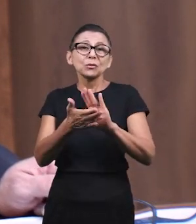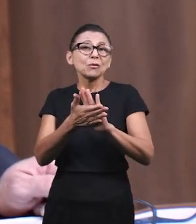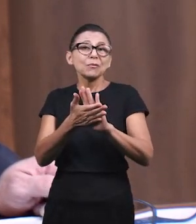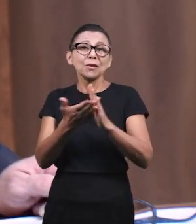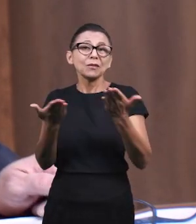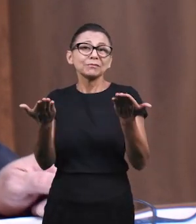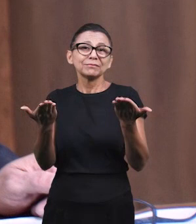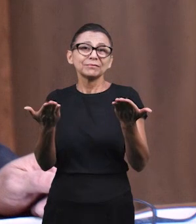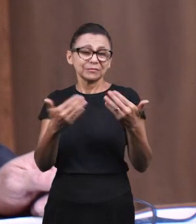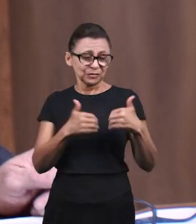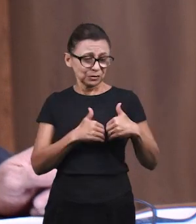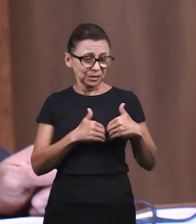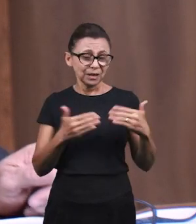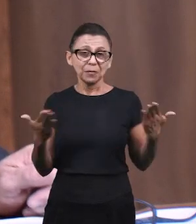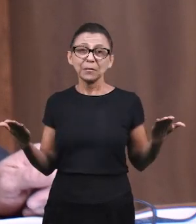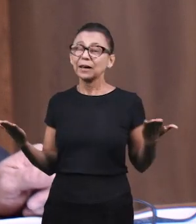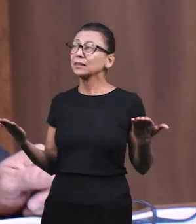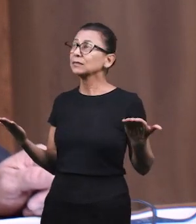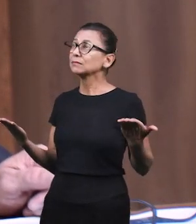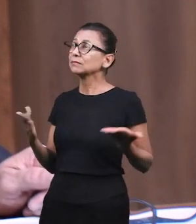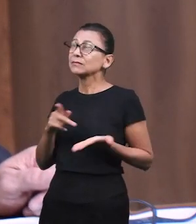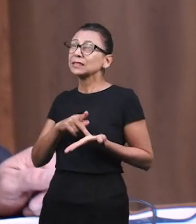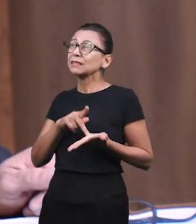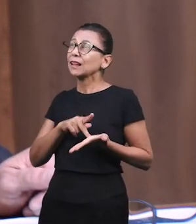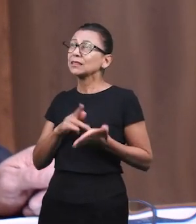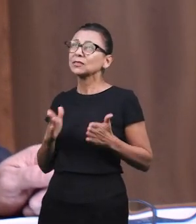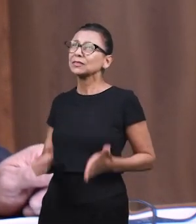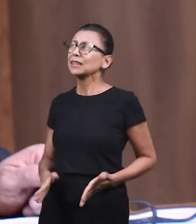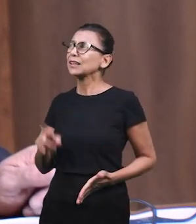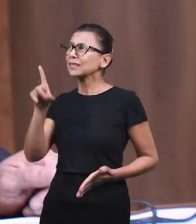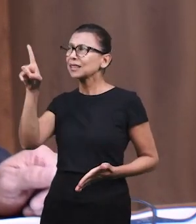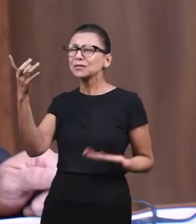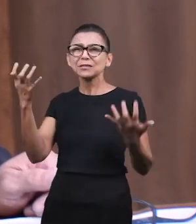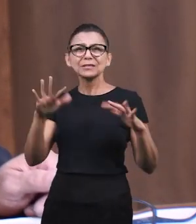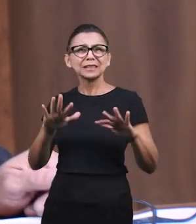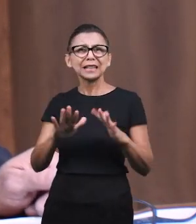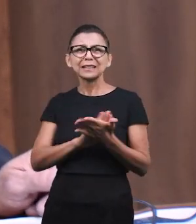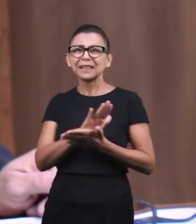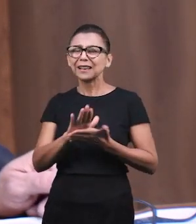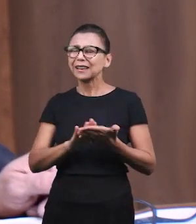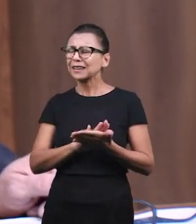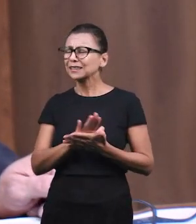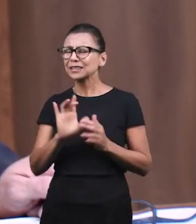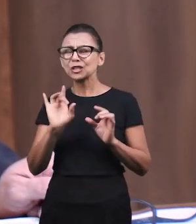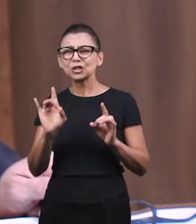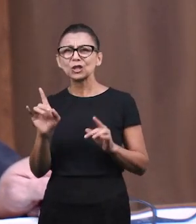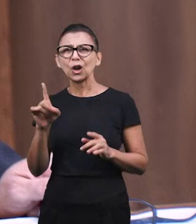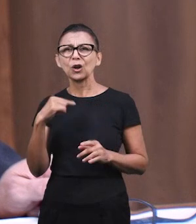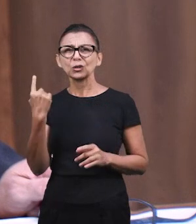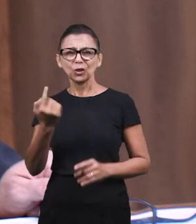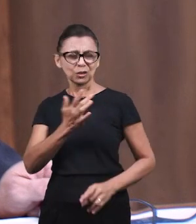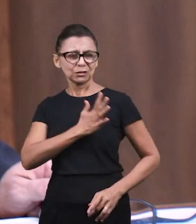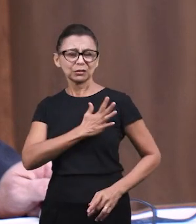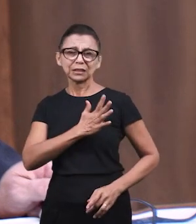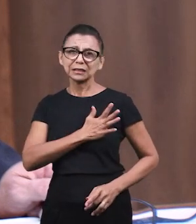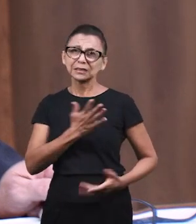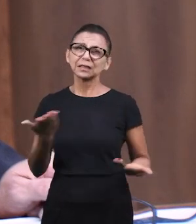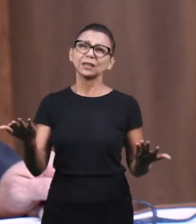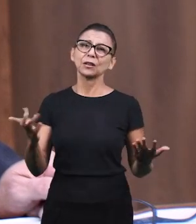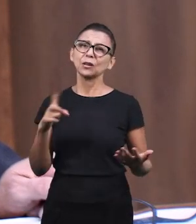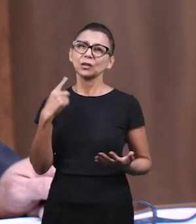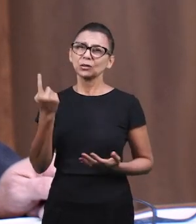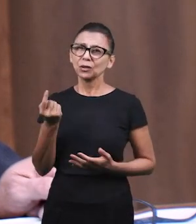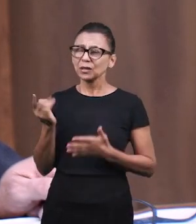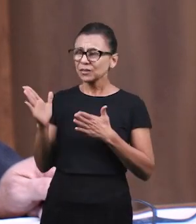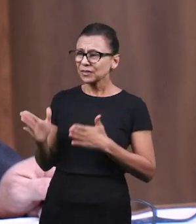одного. Хвалы имени своему. Наше сердце открыто ему. Он хочет лишь этого от нас. Он больше не хочет ничего другого.